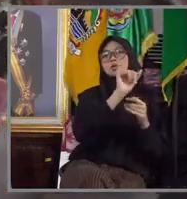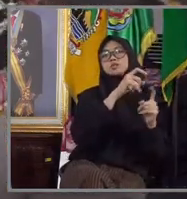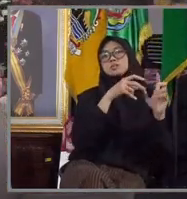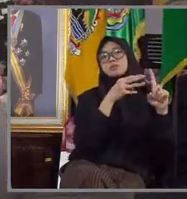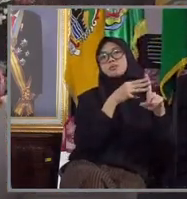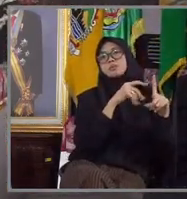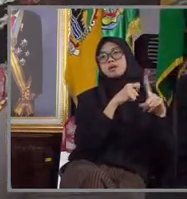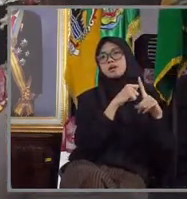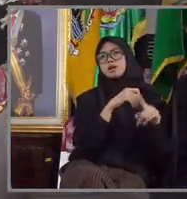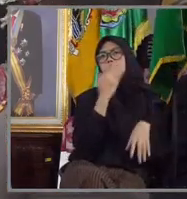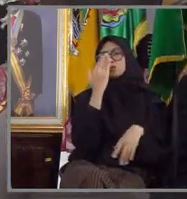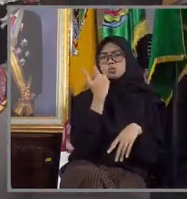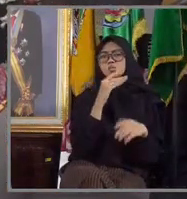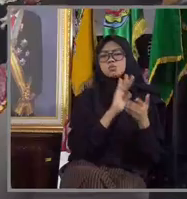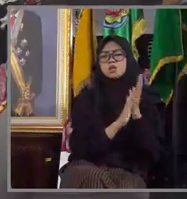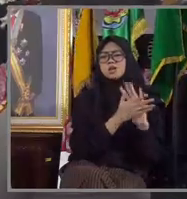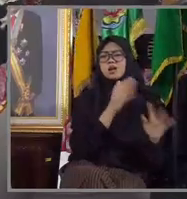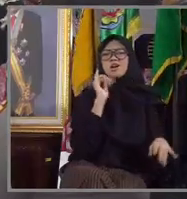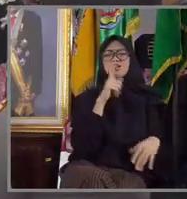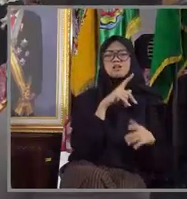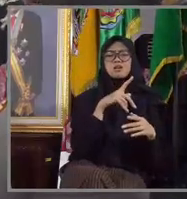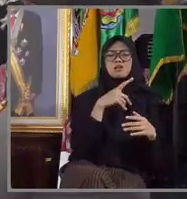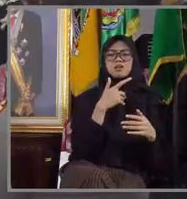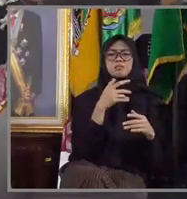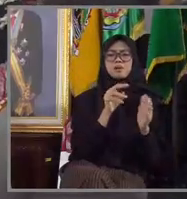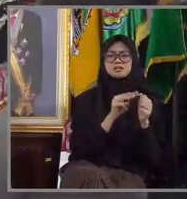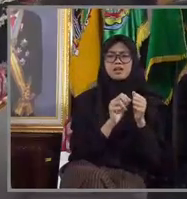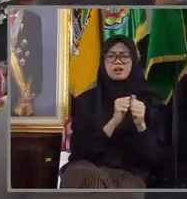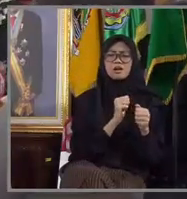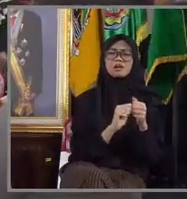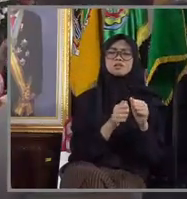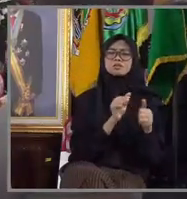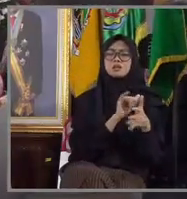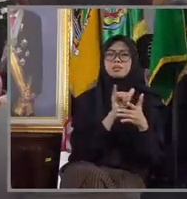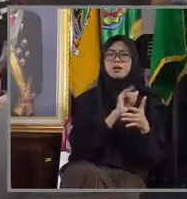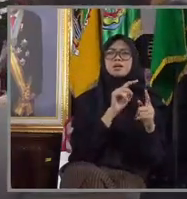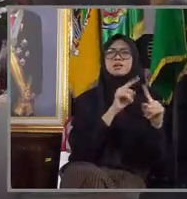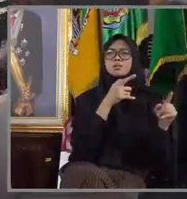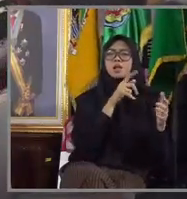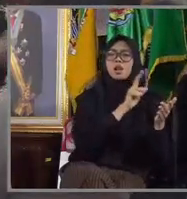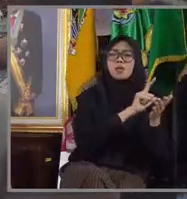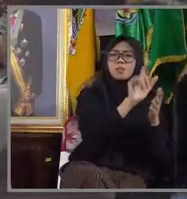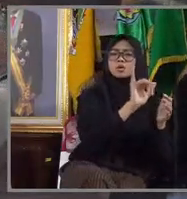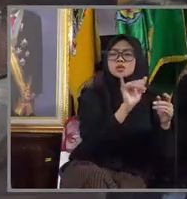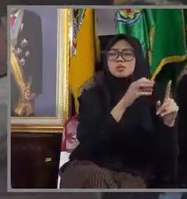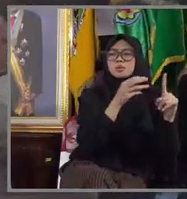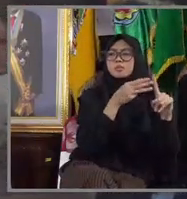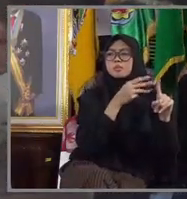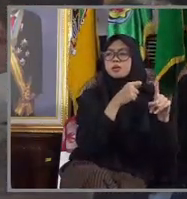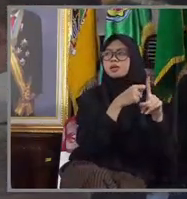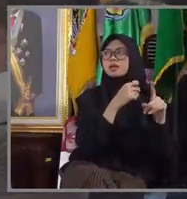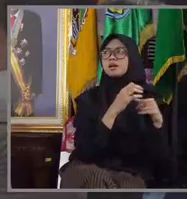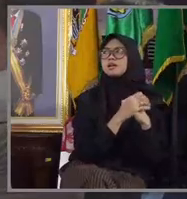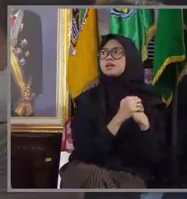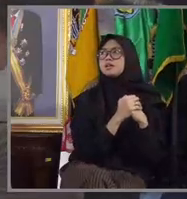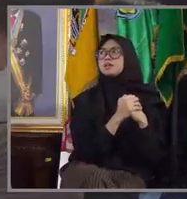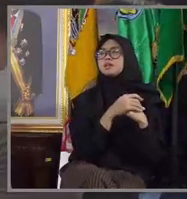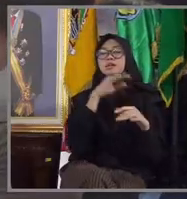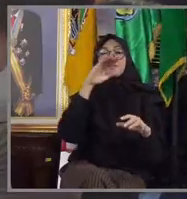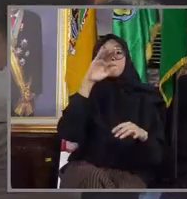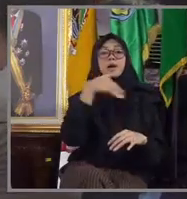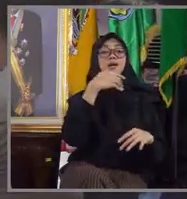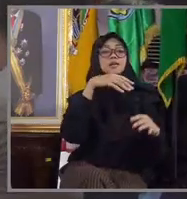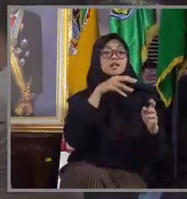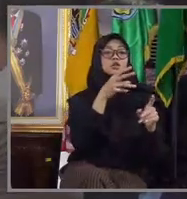kayak gitu lapor ke guru pernah pernah terus gurunya gimana bu guru Saya memanggil orang-orang yang membeli saya terus nanti